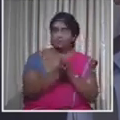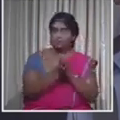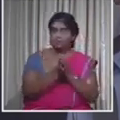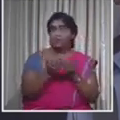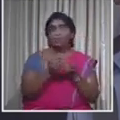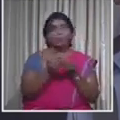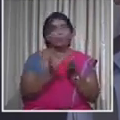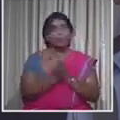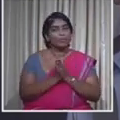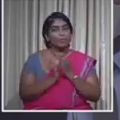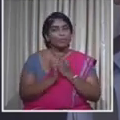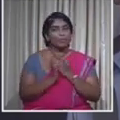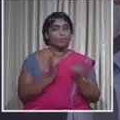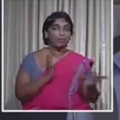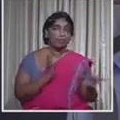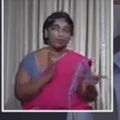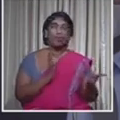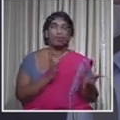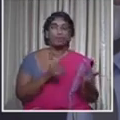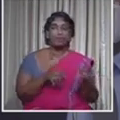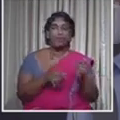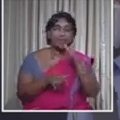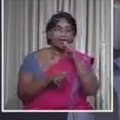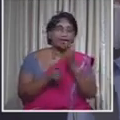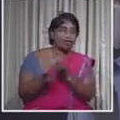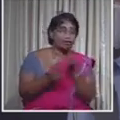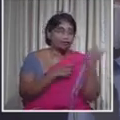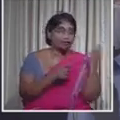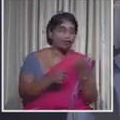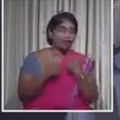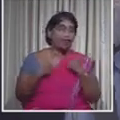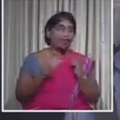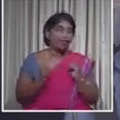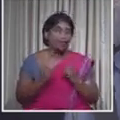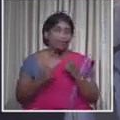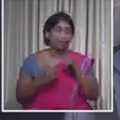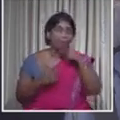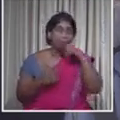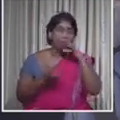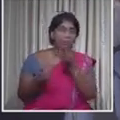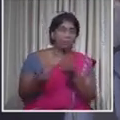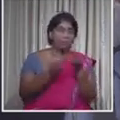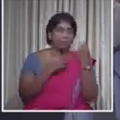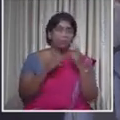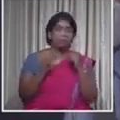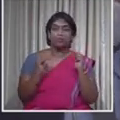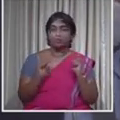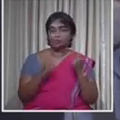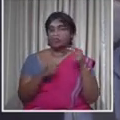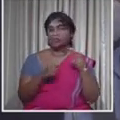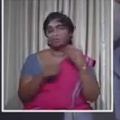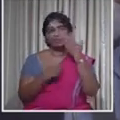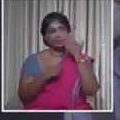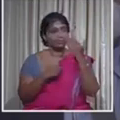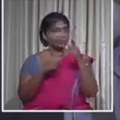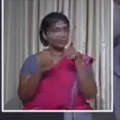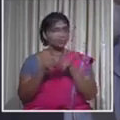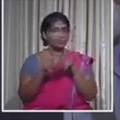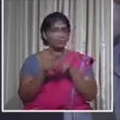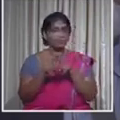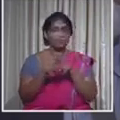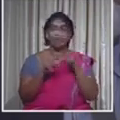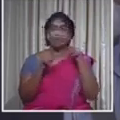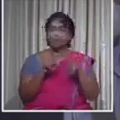තමන්ගේ නකුටෙන් නැට්ටෙන් අර ලේනා දරපු උත්සාහය වගේ මහමුදු යන්න දරනවා වගේ උත්සාහයක් තමයි අපිට පේන්නේ ඒ නිසා